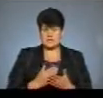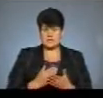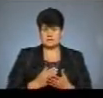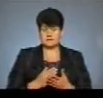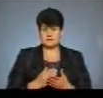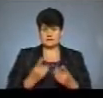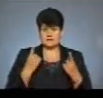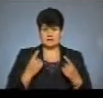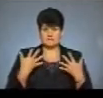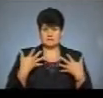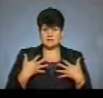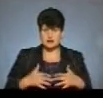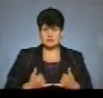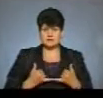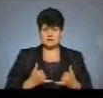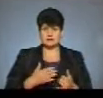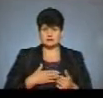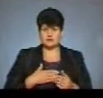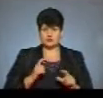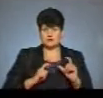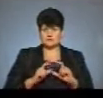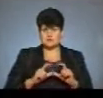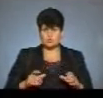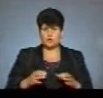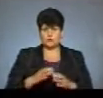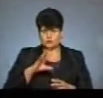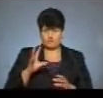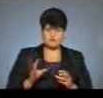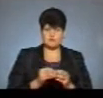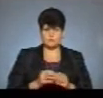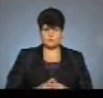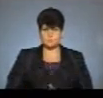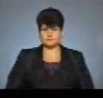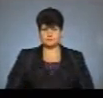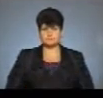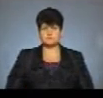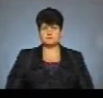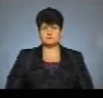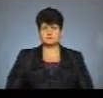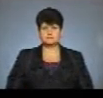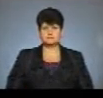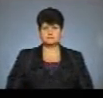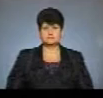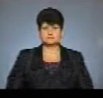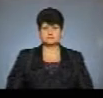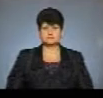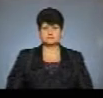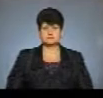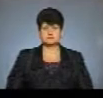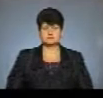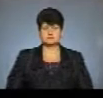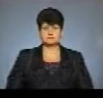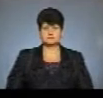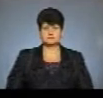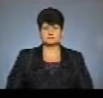непоправна втрата як для нашого університету, так і для факультету в цілому. Богдана Сарабун, Діана Ярошенко, Андрій Бодак,